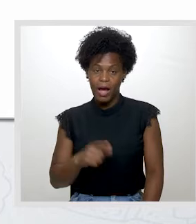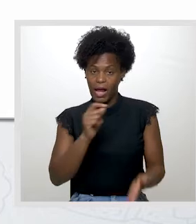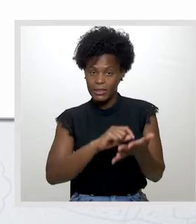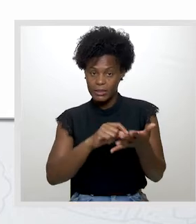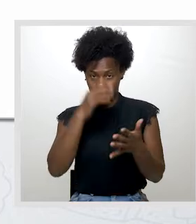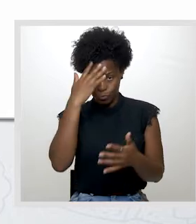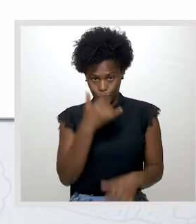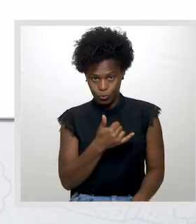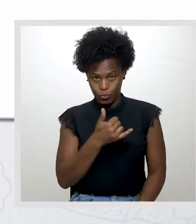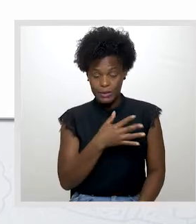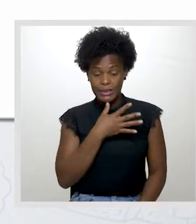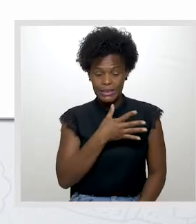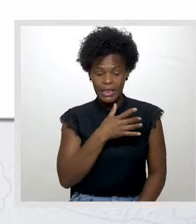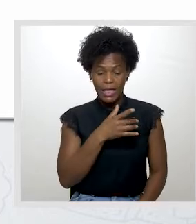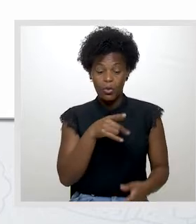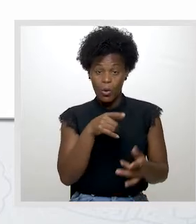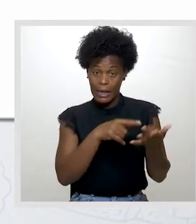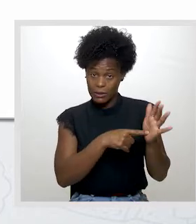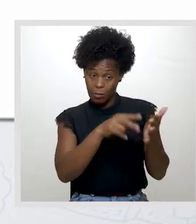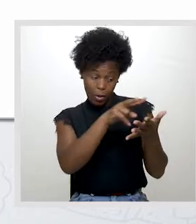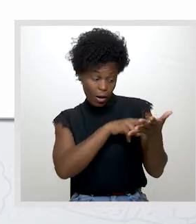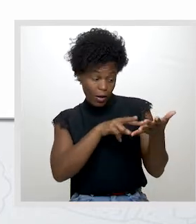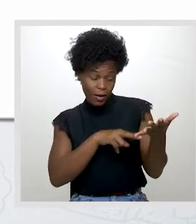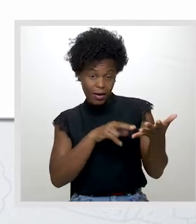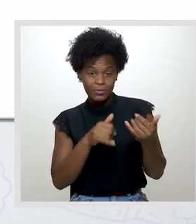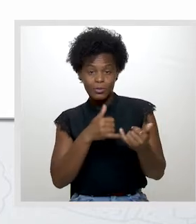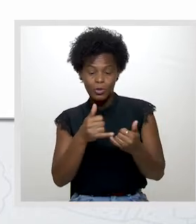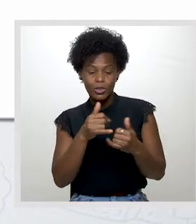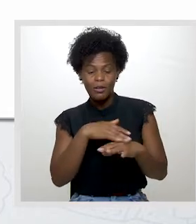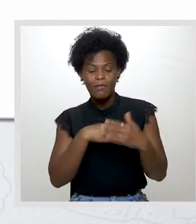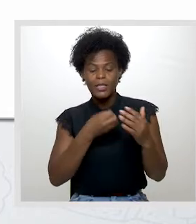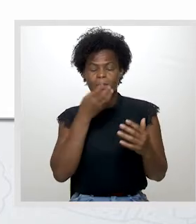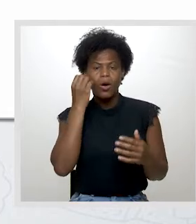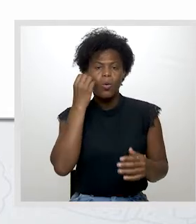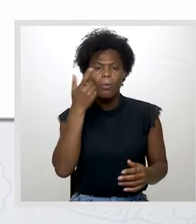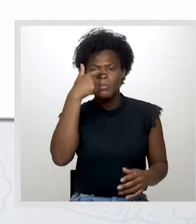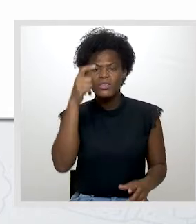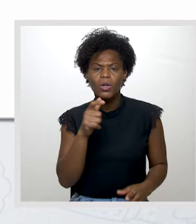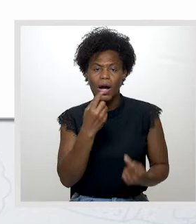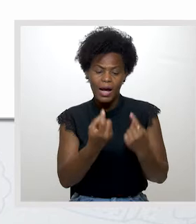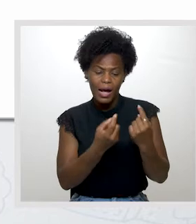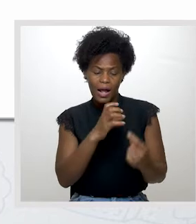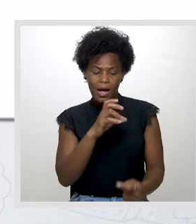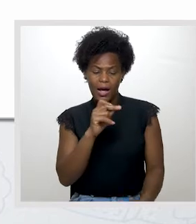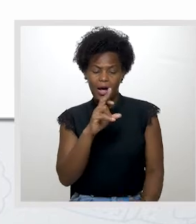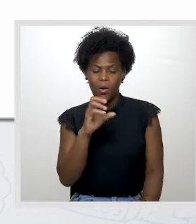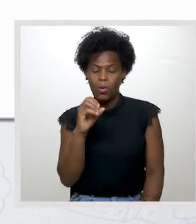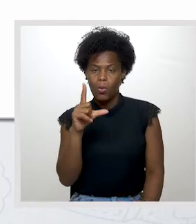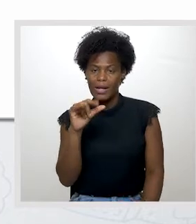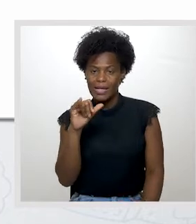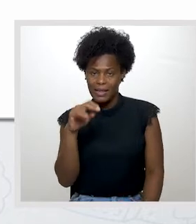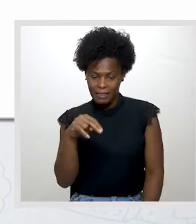L'exercice 2 dit « Lis l'exemple et fais la description de Carolina et